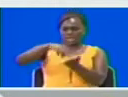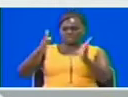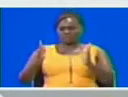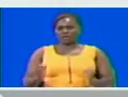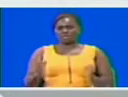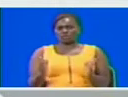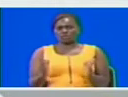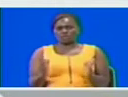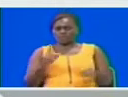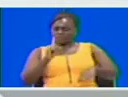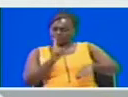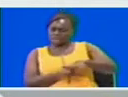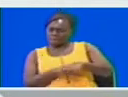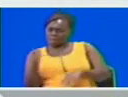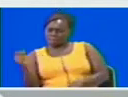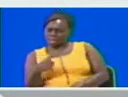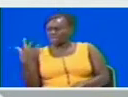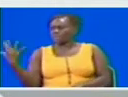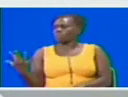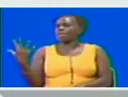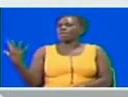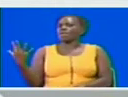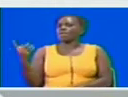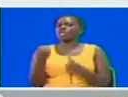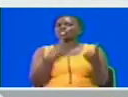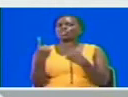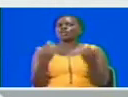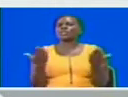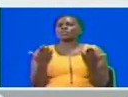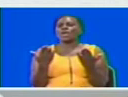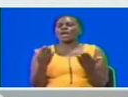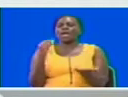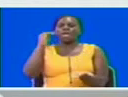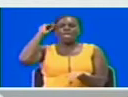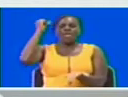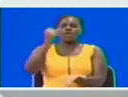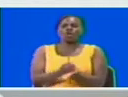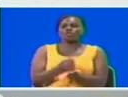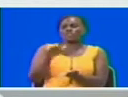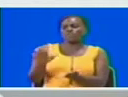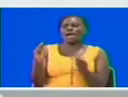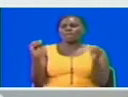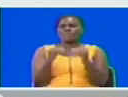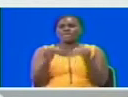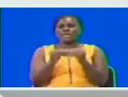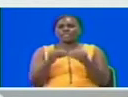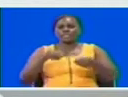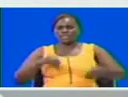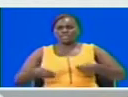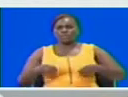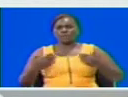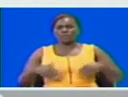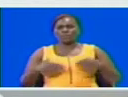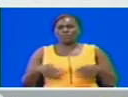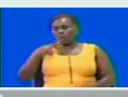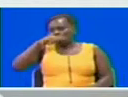huo ifikapo mwezi Mei. Akizungumza katika makao makuu ya chama hicho alipokutana na watu wanaoishi na ulemavu,